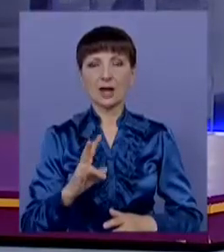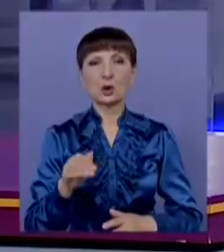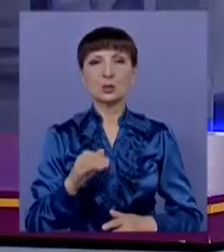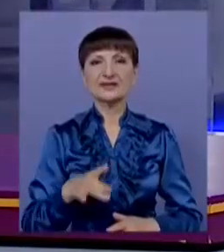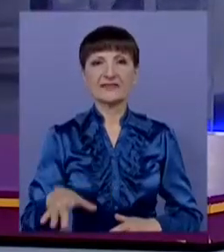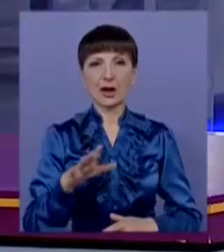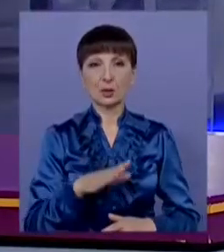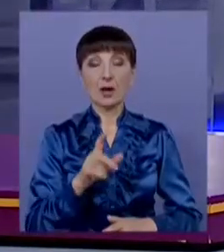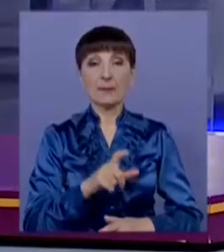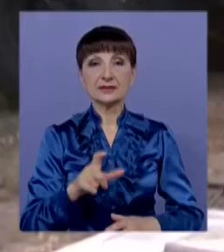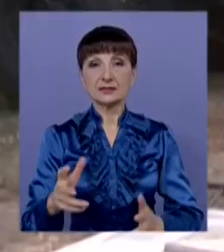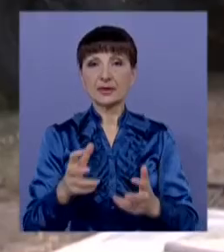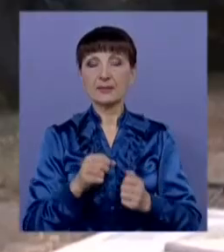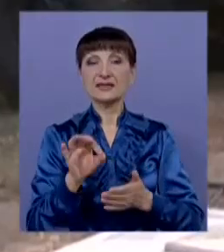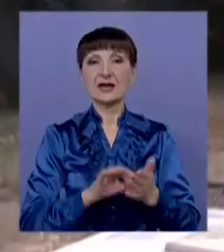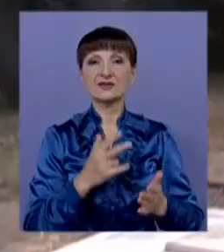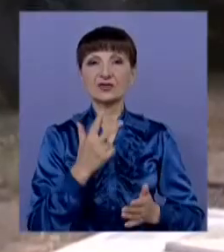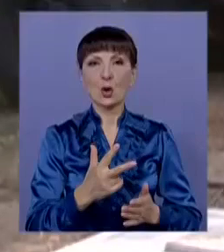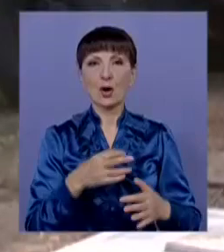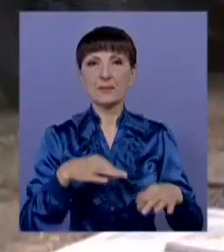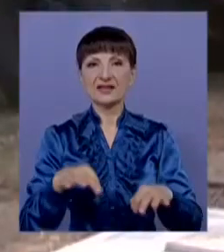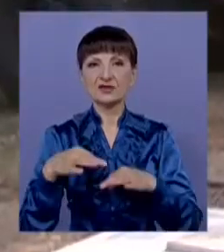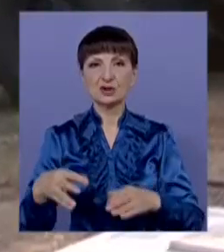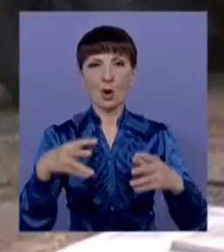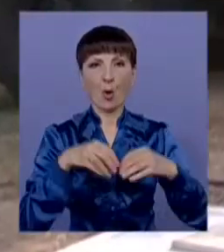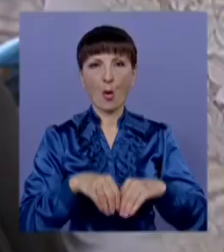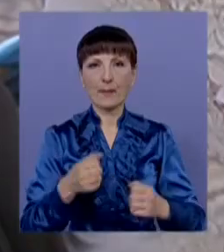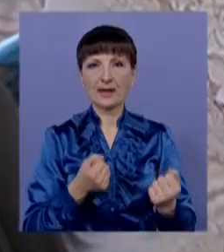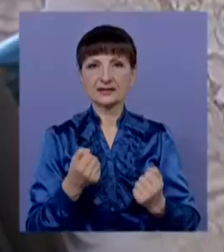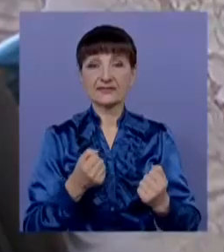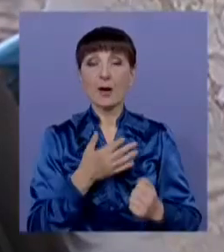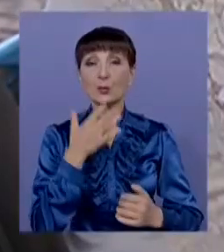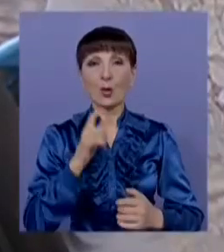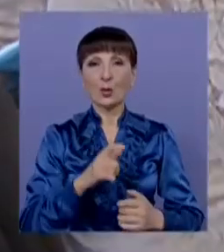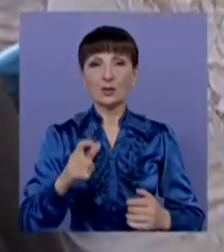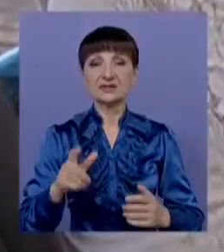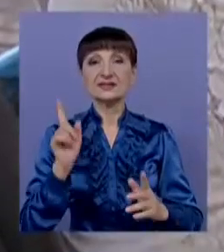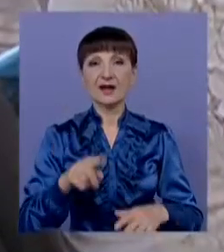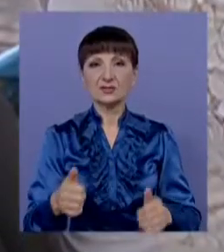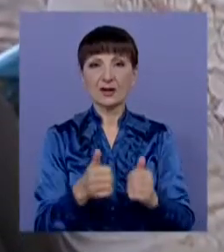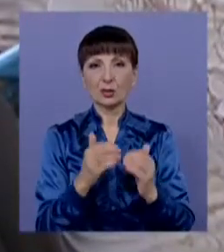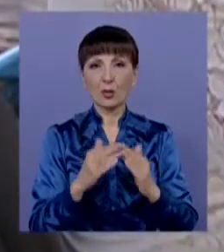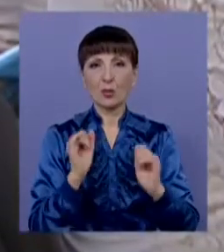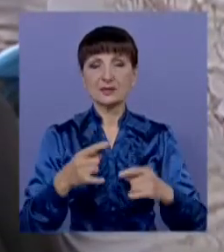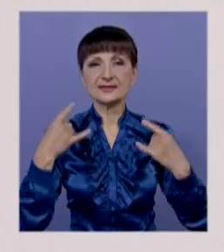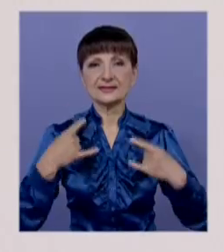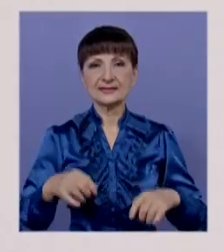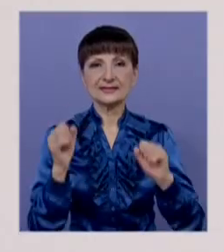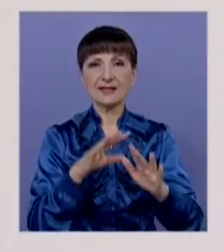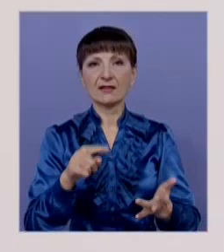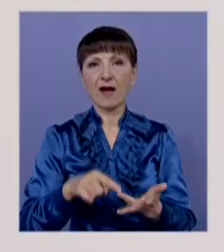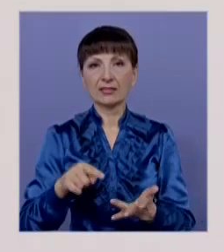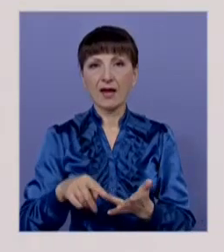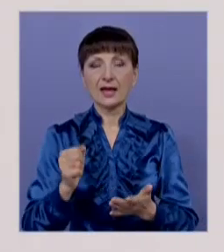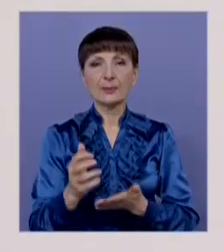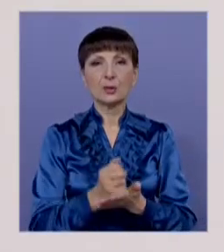района. Пациентов принимали сразу в трех передвижных комплексах. Сотни людей прямо у дома смогли сделать рентген, сдать анализы и